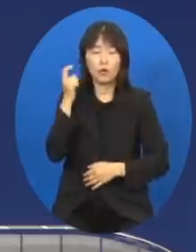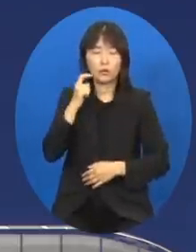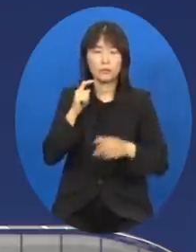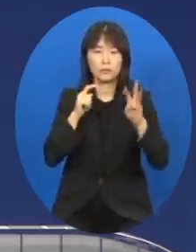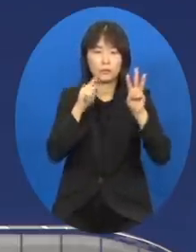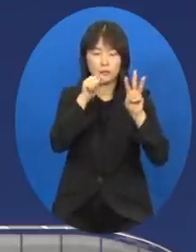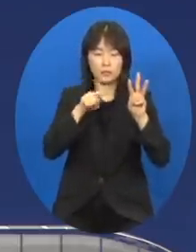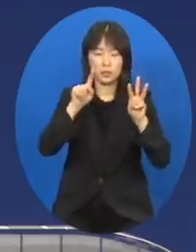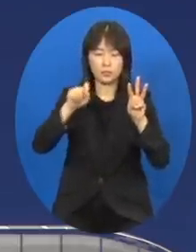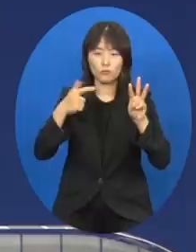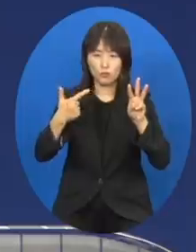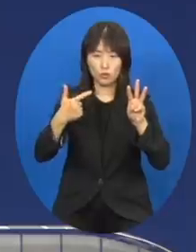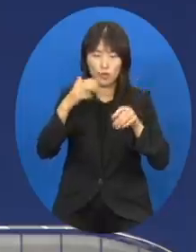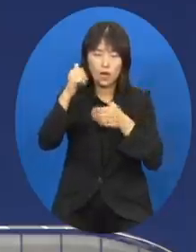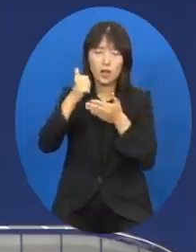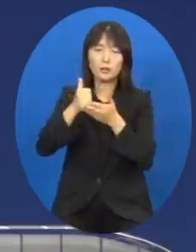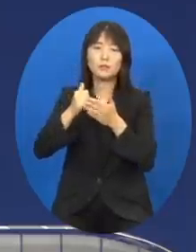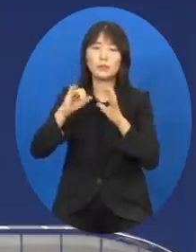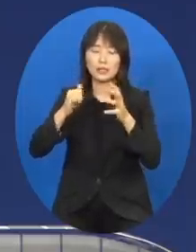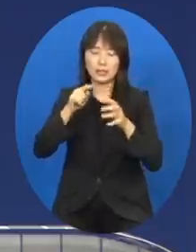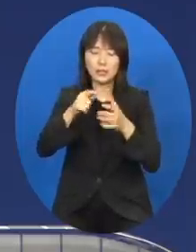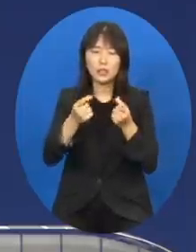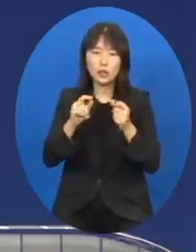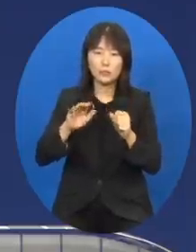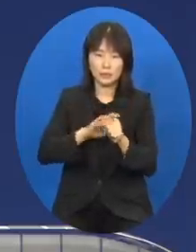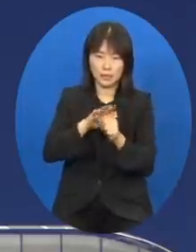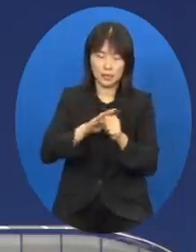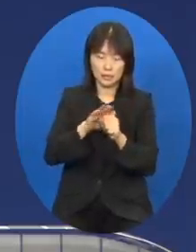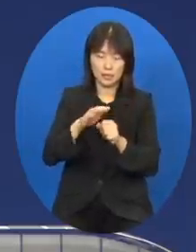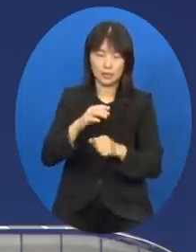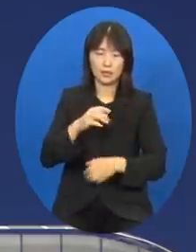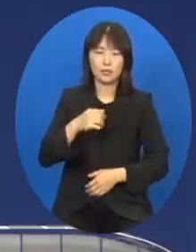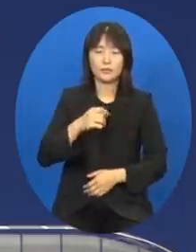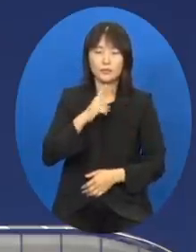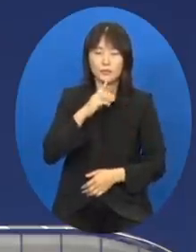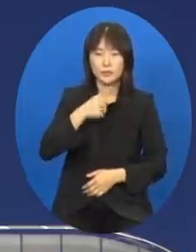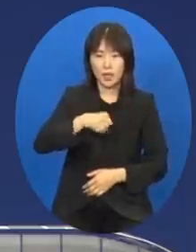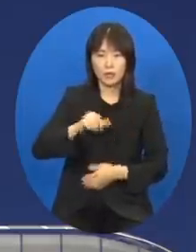16절입니다. 하나님이 세상을 이처럼 사랑하사 독생자를 주셨으니